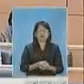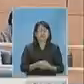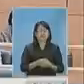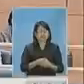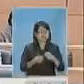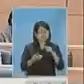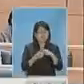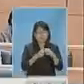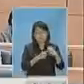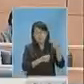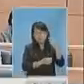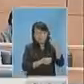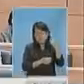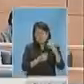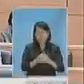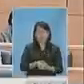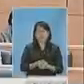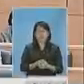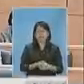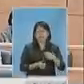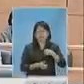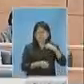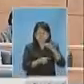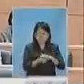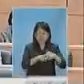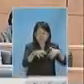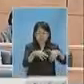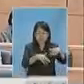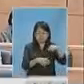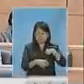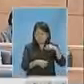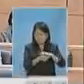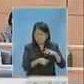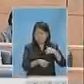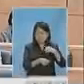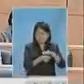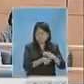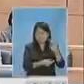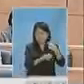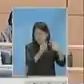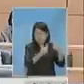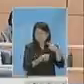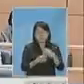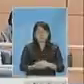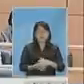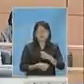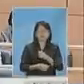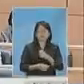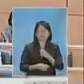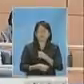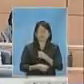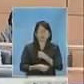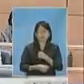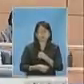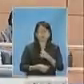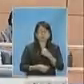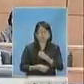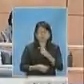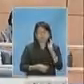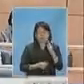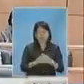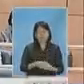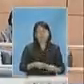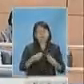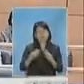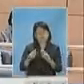เสียดทานของความไม่พอใจของพี่น้องเพื่อนร่วมรบเพื่อนร่วมตายเพื่อกลางอ้อมกอดที่